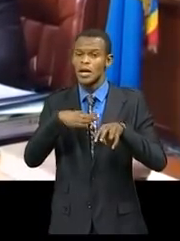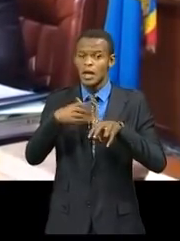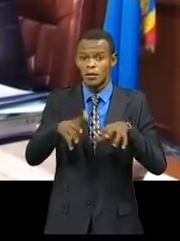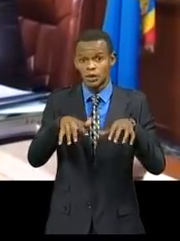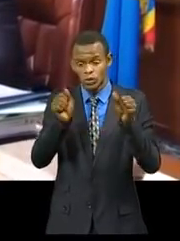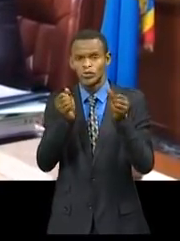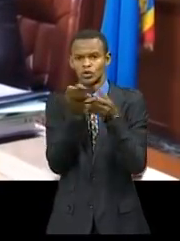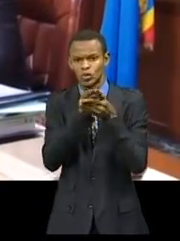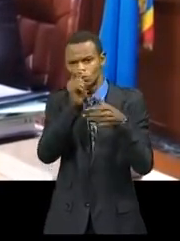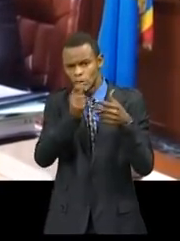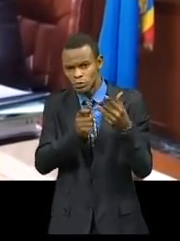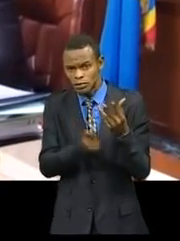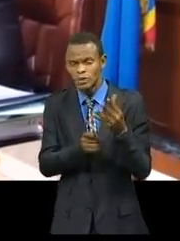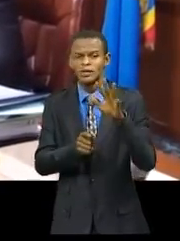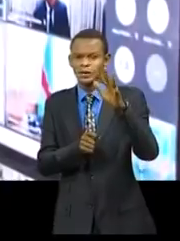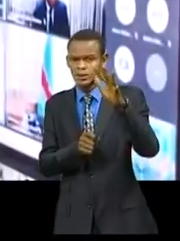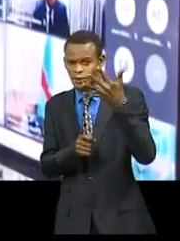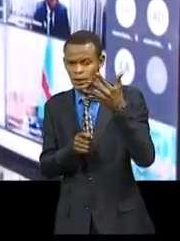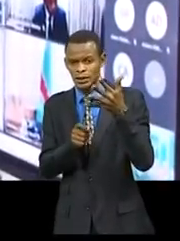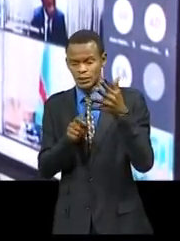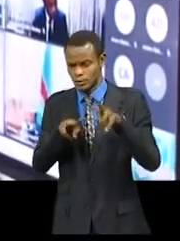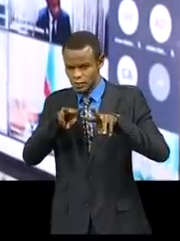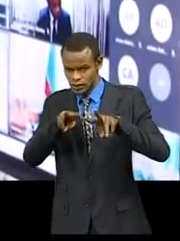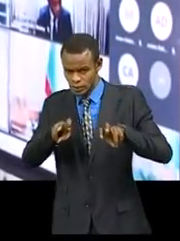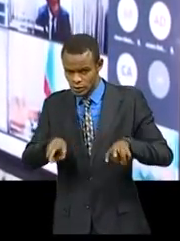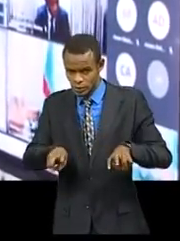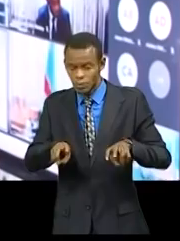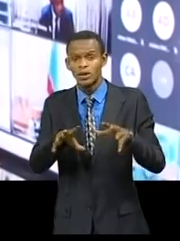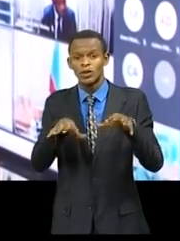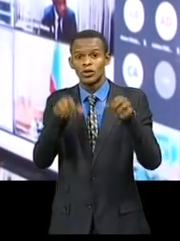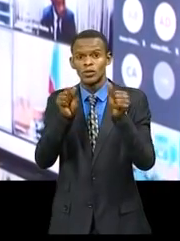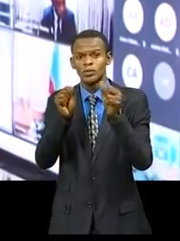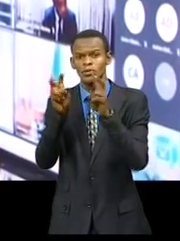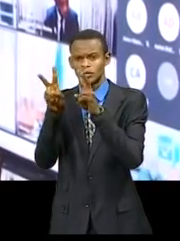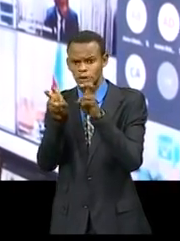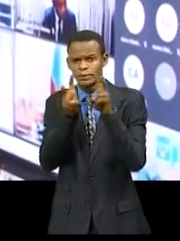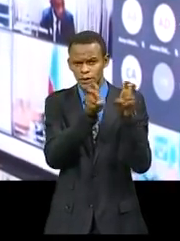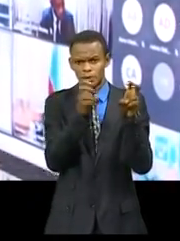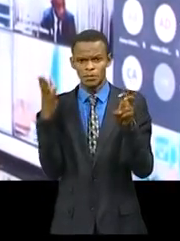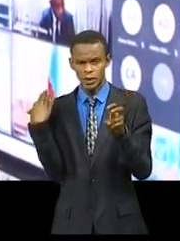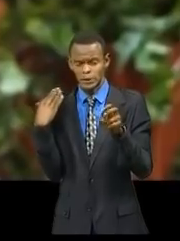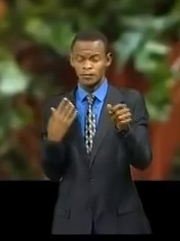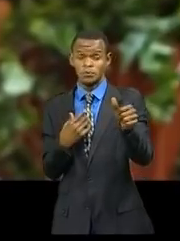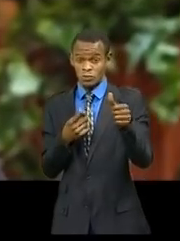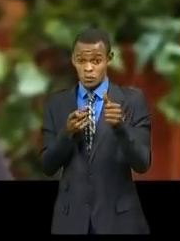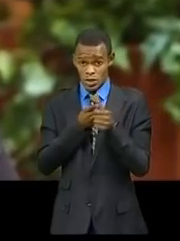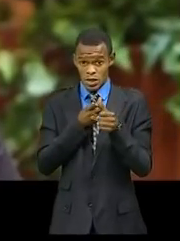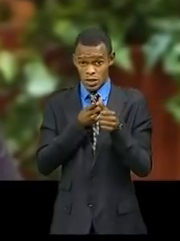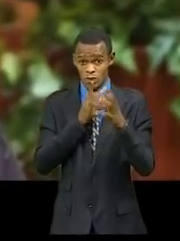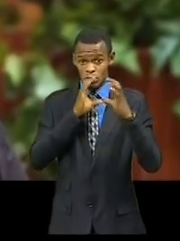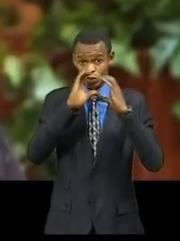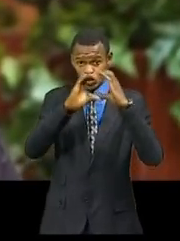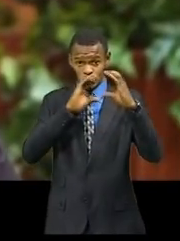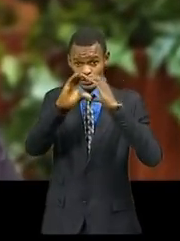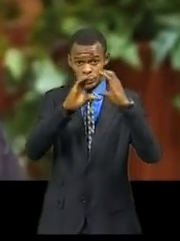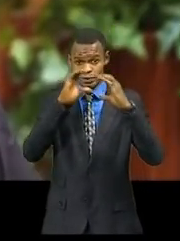5. Examen et adoption des textes. 1. De la communication du Président de